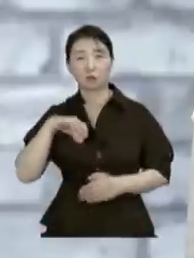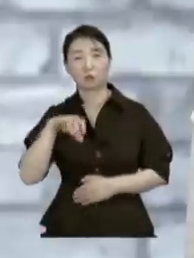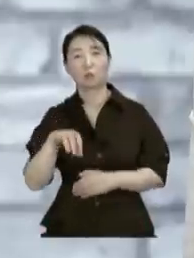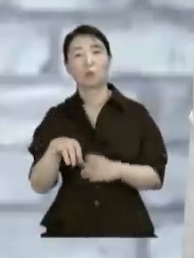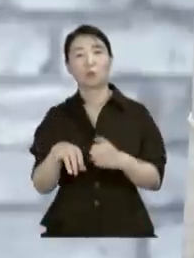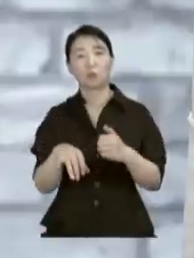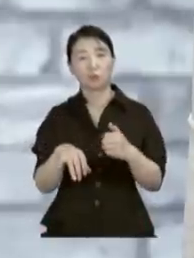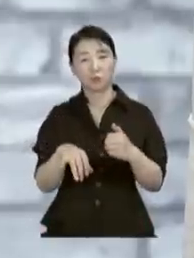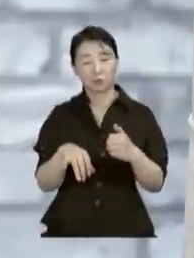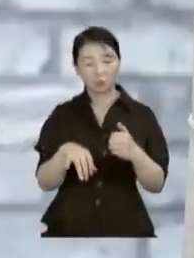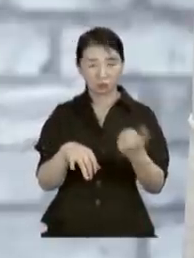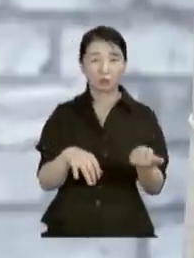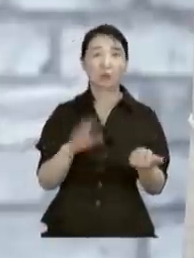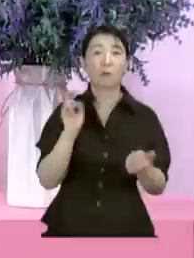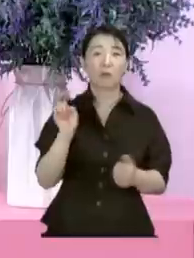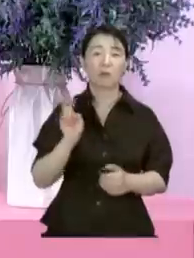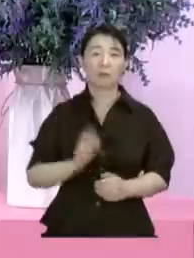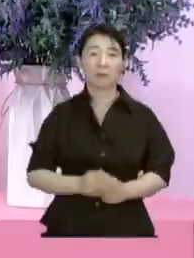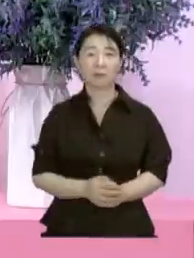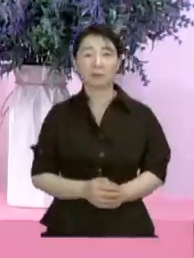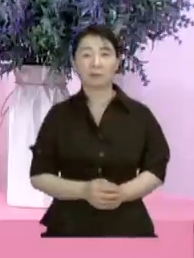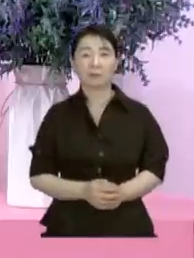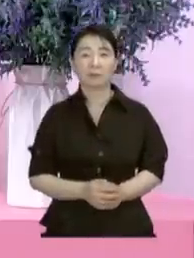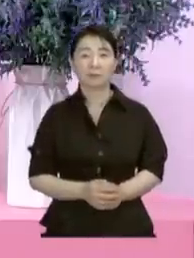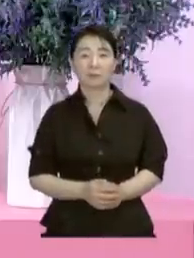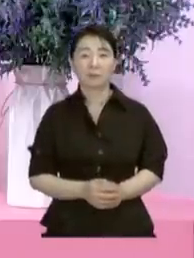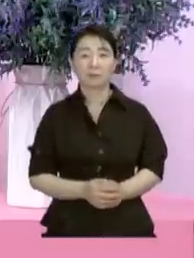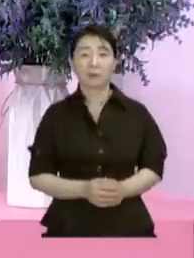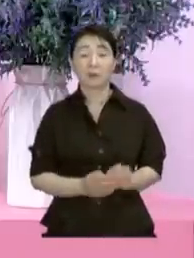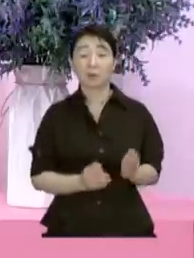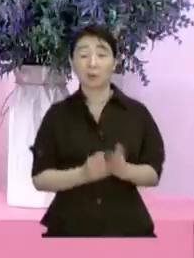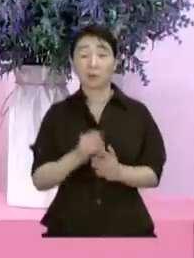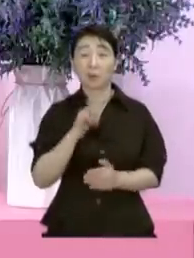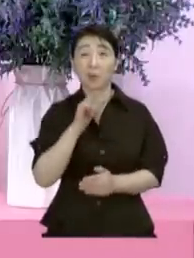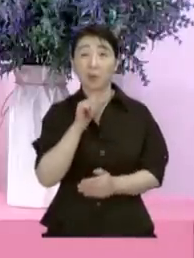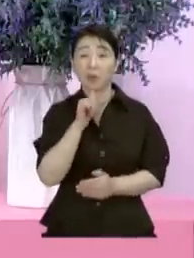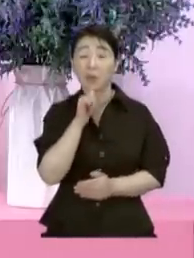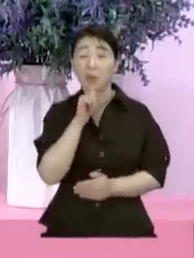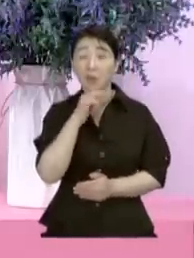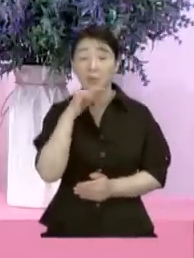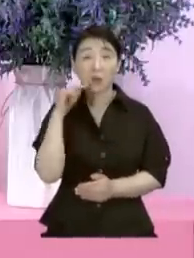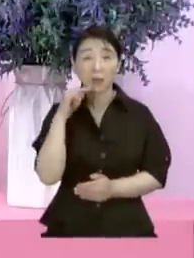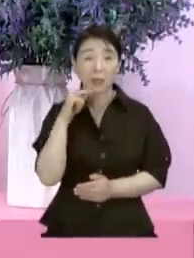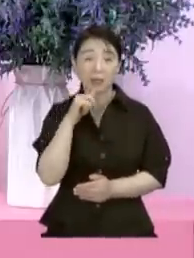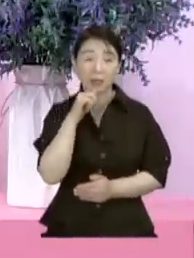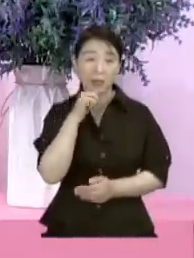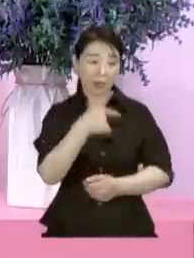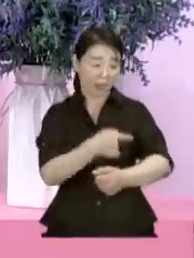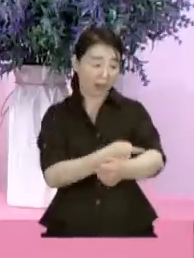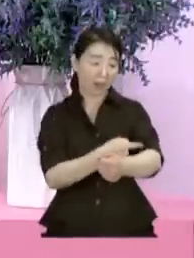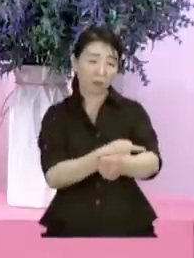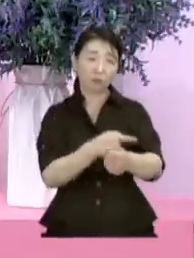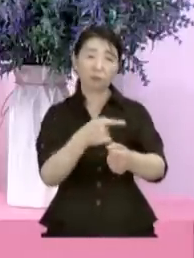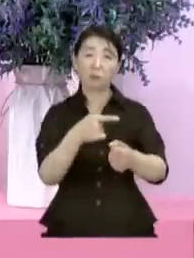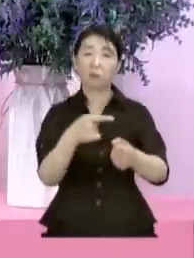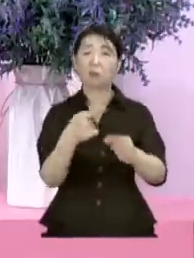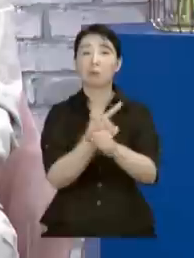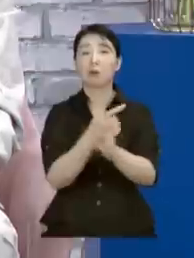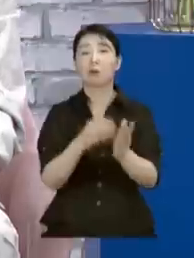또 생명의 어려움을 겪을 수도 있었어요. 그리고 투석해야 되잖아. 예. 그래서 일주일에 네 번을 투석하고.